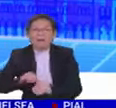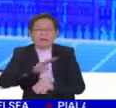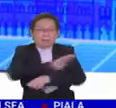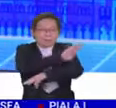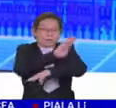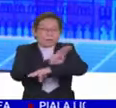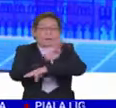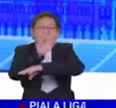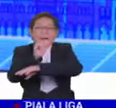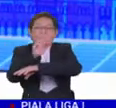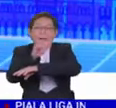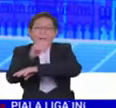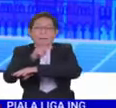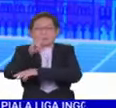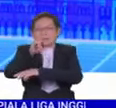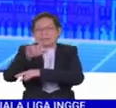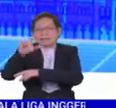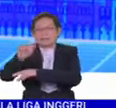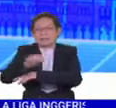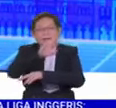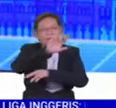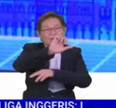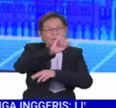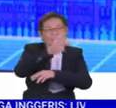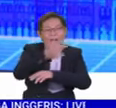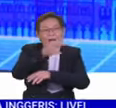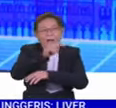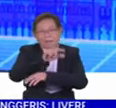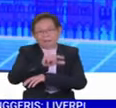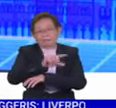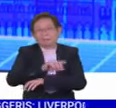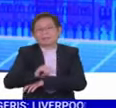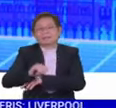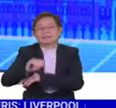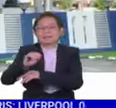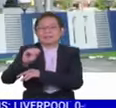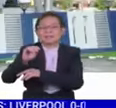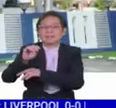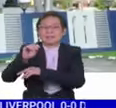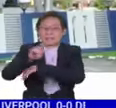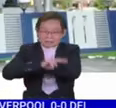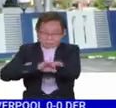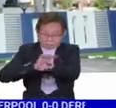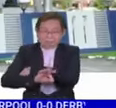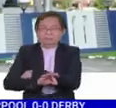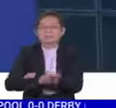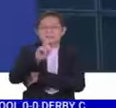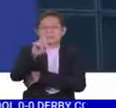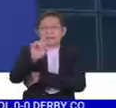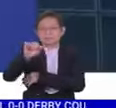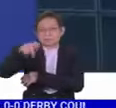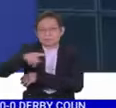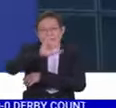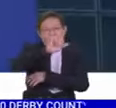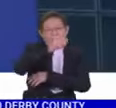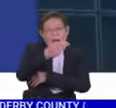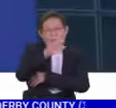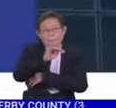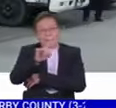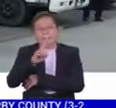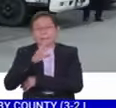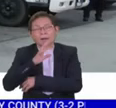Aman di Nilai, Rahang dan Senawang Sabtu lalu. Ketua Polis Negeri Sembilan, DSP Ahmad Zafir Yusof